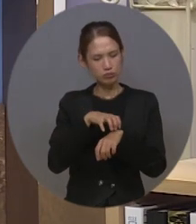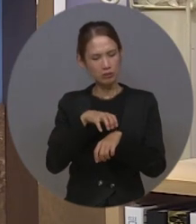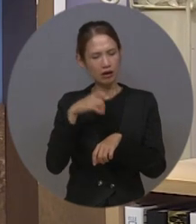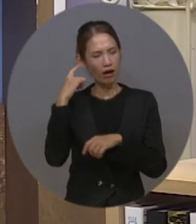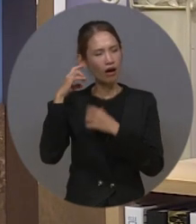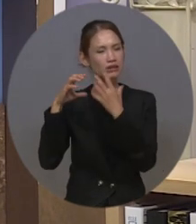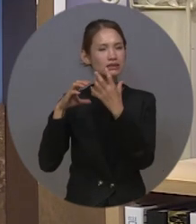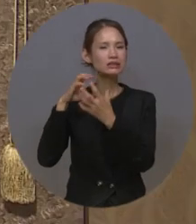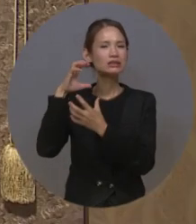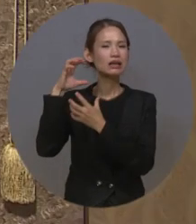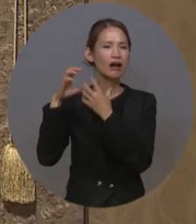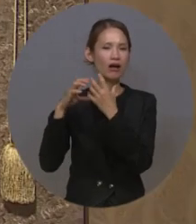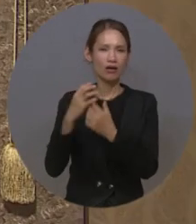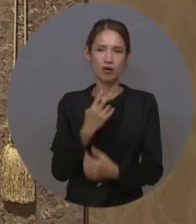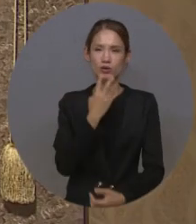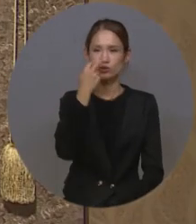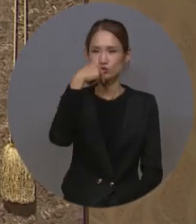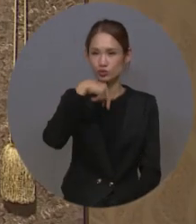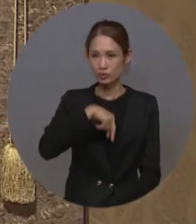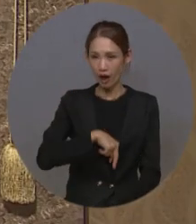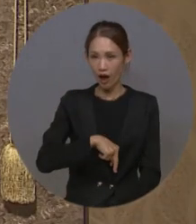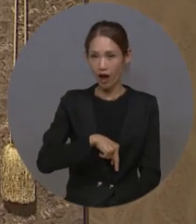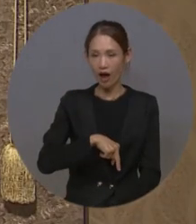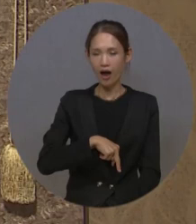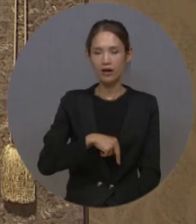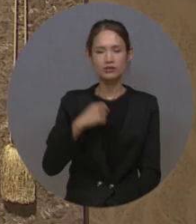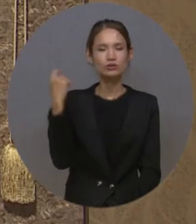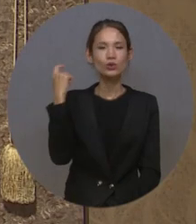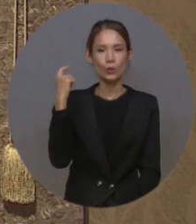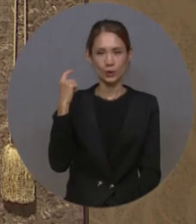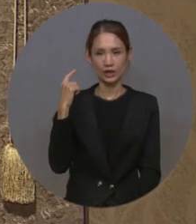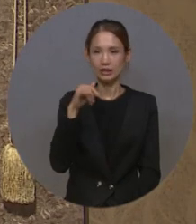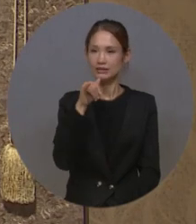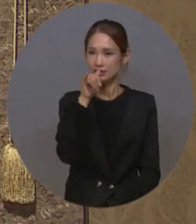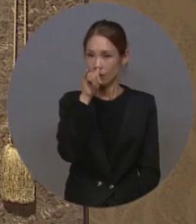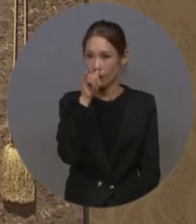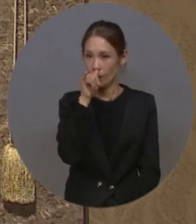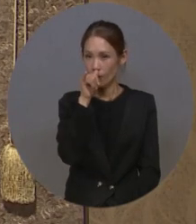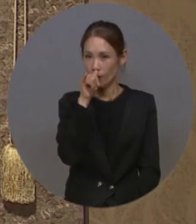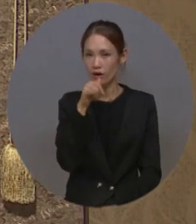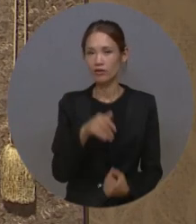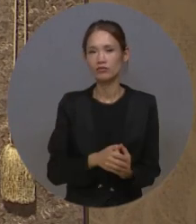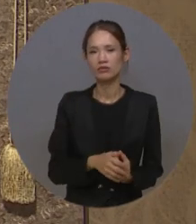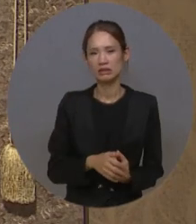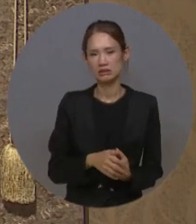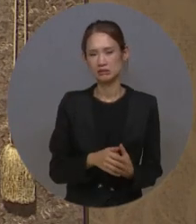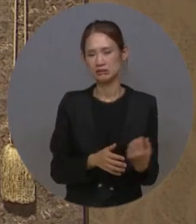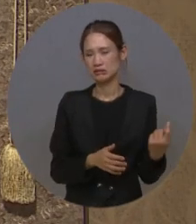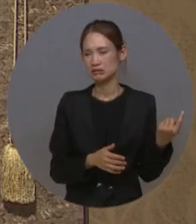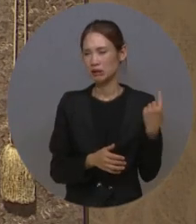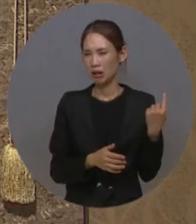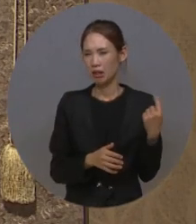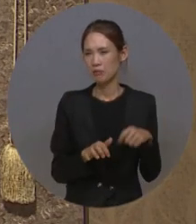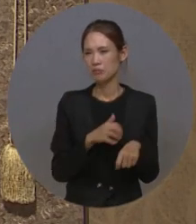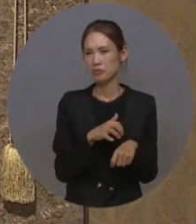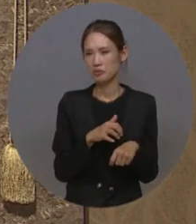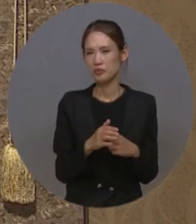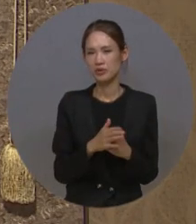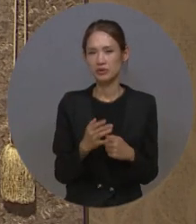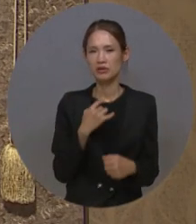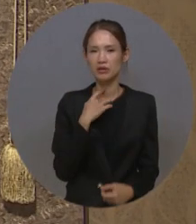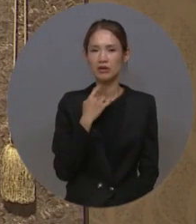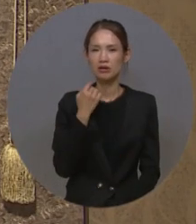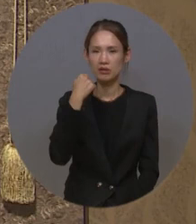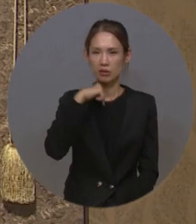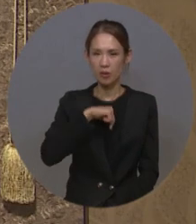숨이 들어가요. 그렇기 때문에 뭐 좀 불편하게 사는 건데 예. 목골이부터는